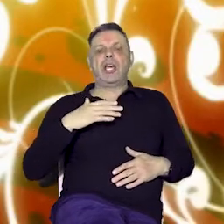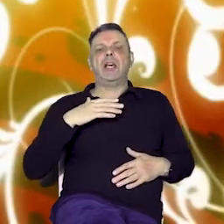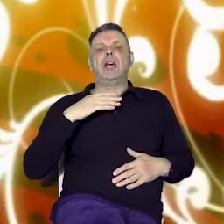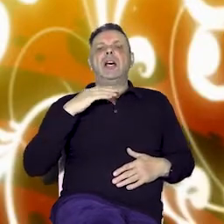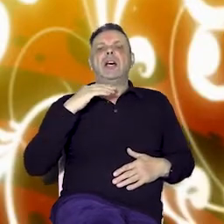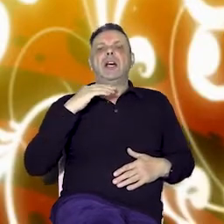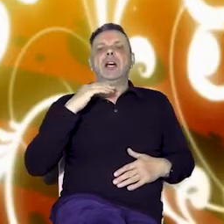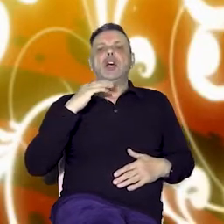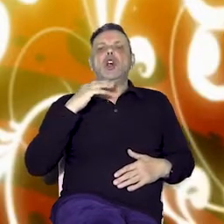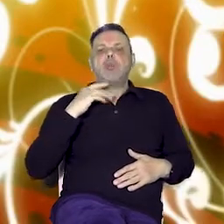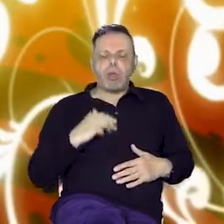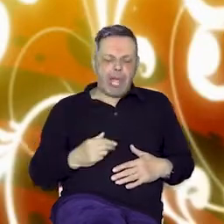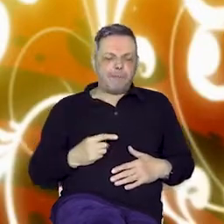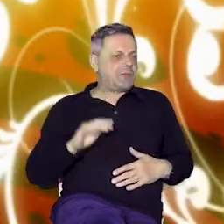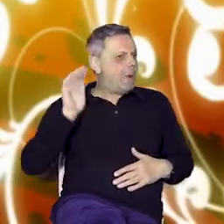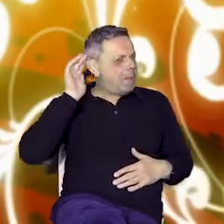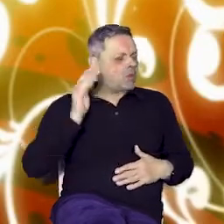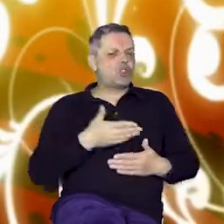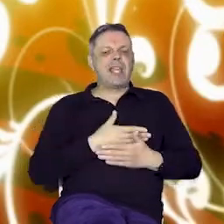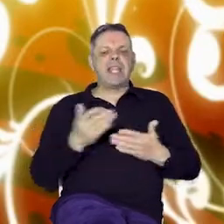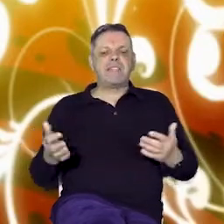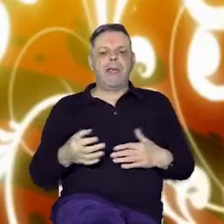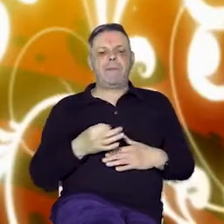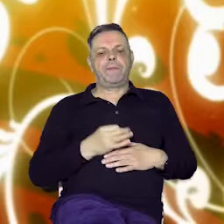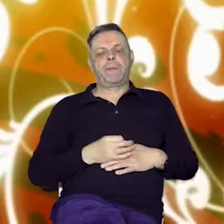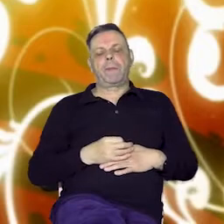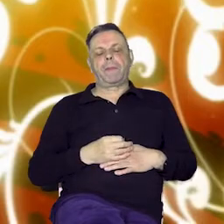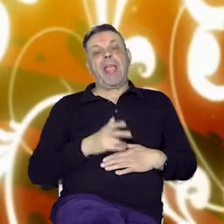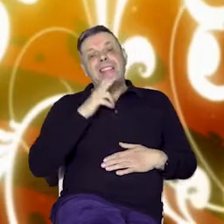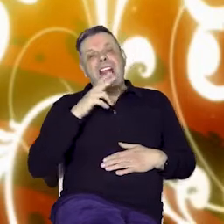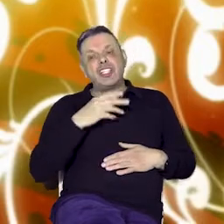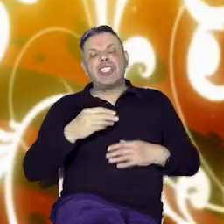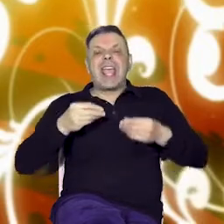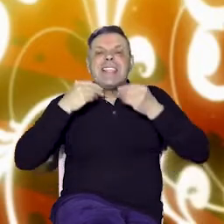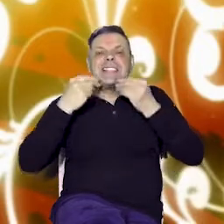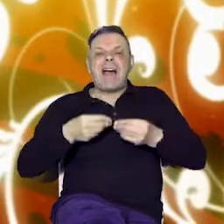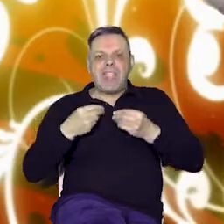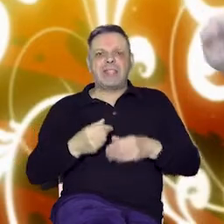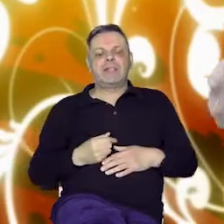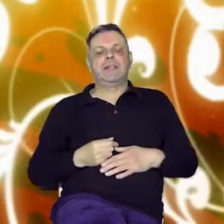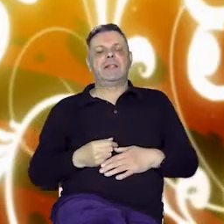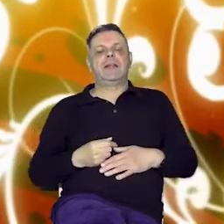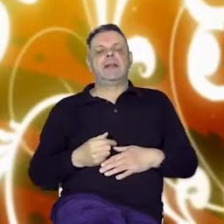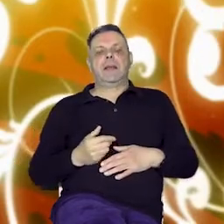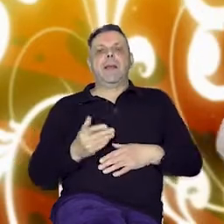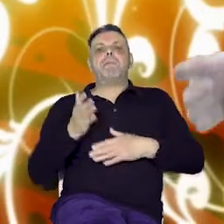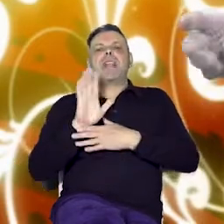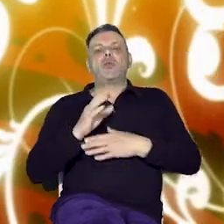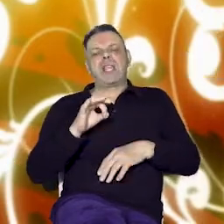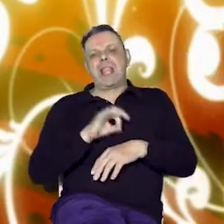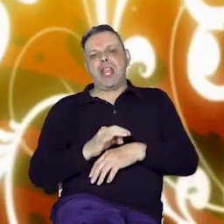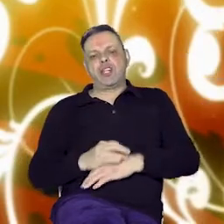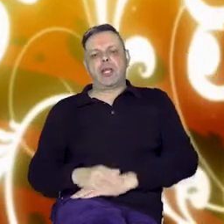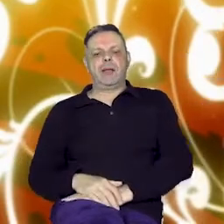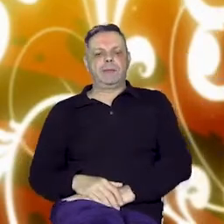trg, poslušajte sve što treba, pitajte savjet, to je ono što je važno. Pitajte savjet prisutnih liječnika, jer